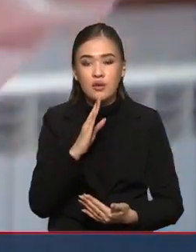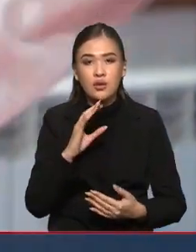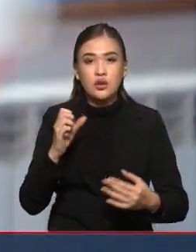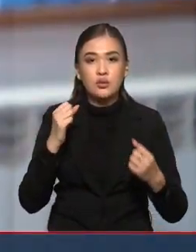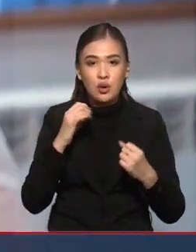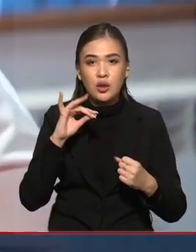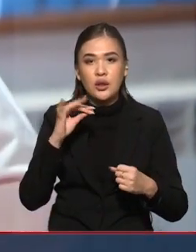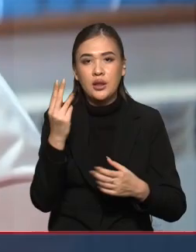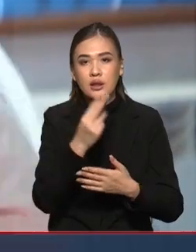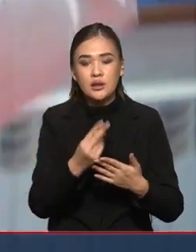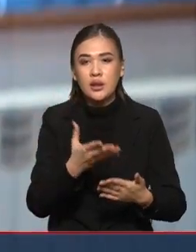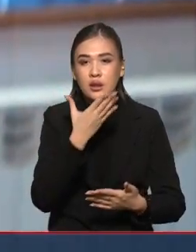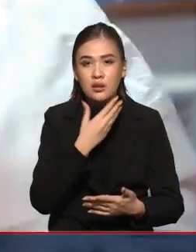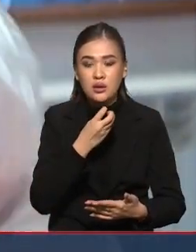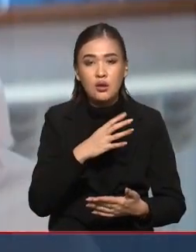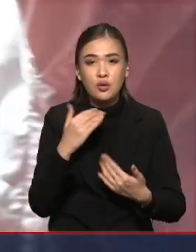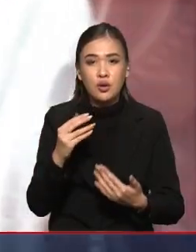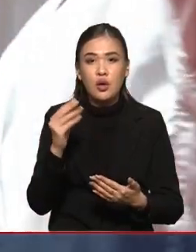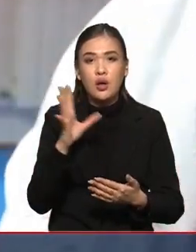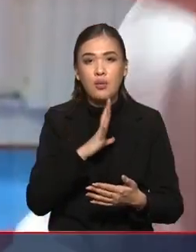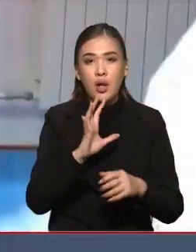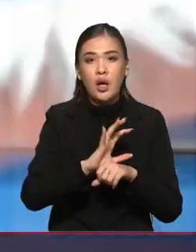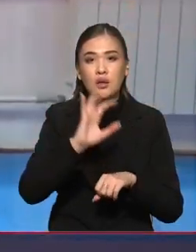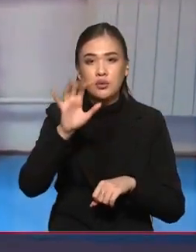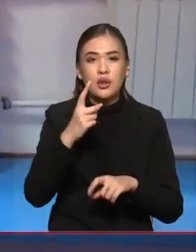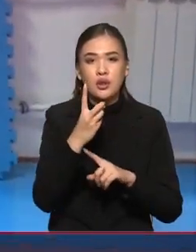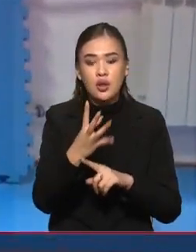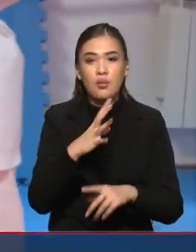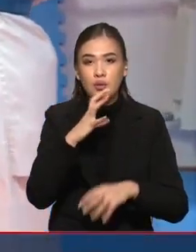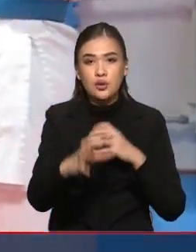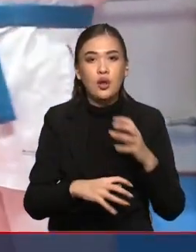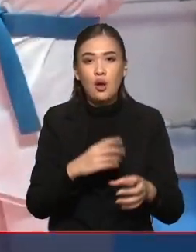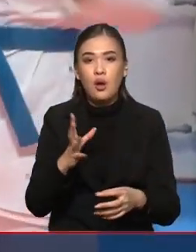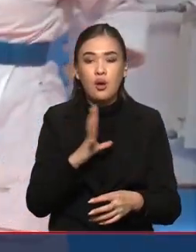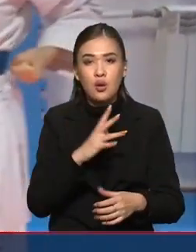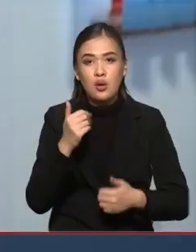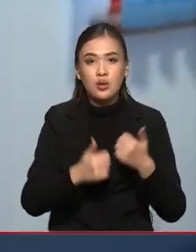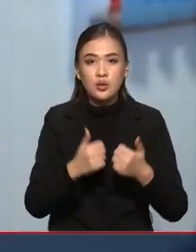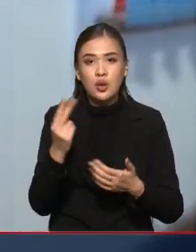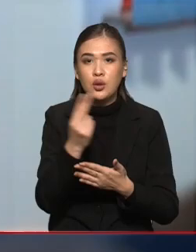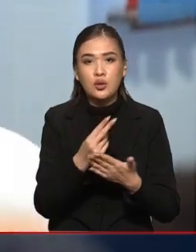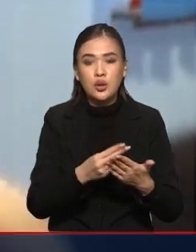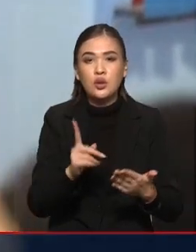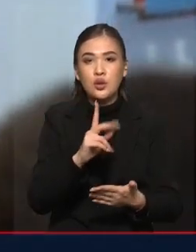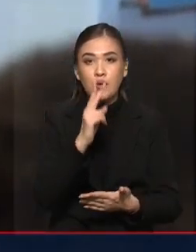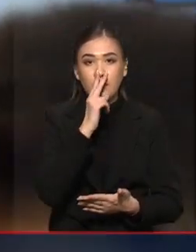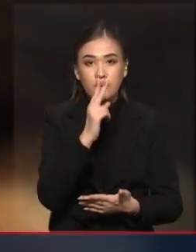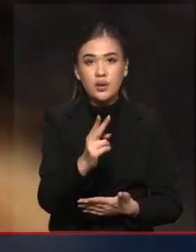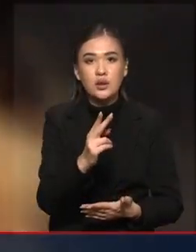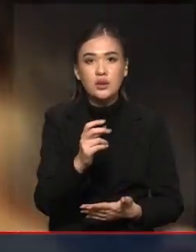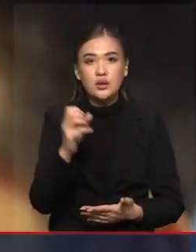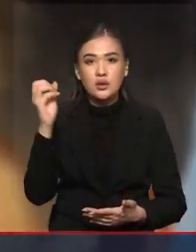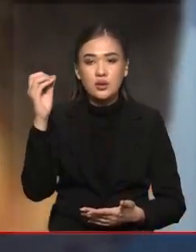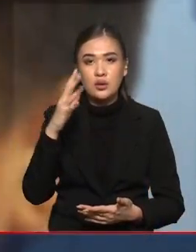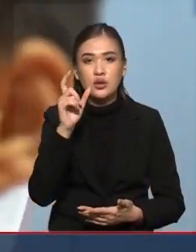спорте, но и в рисовании. Ее работы уже отправили на несколько международных конкурсов. Она рисует то, что видит